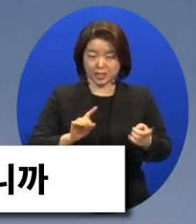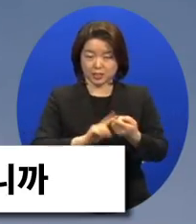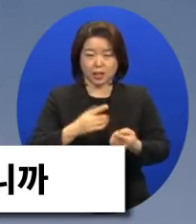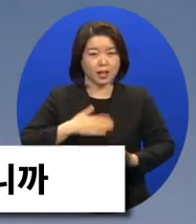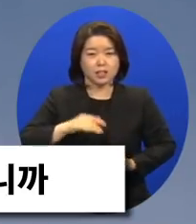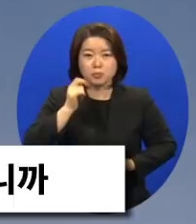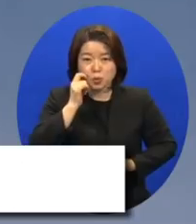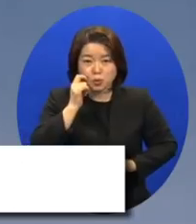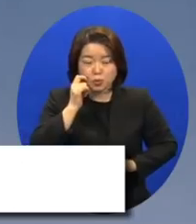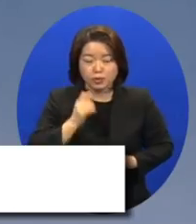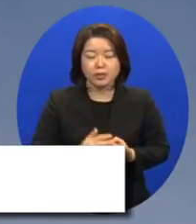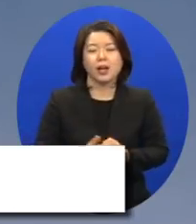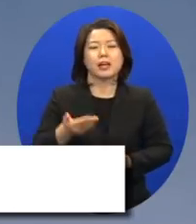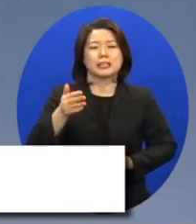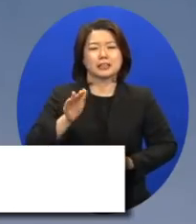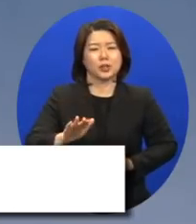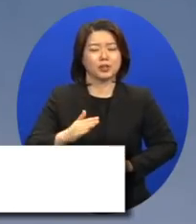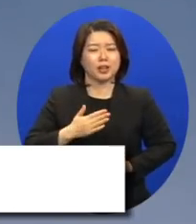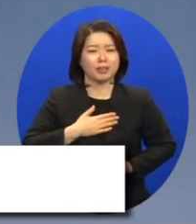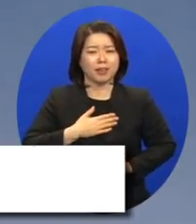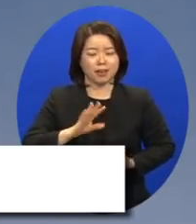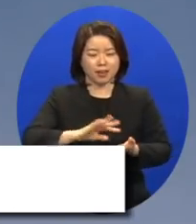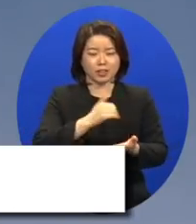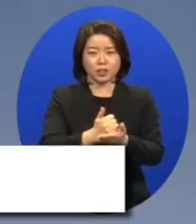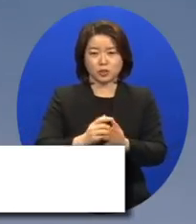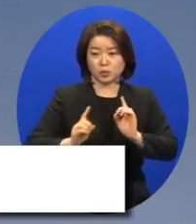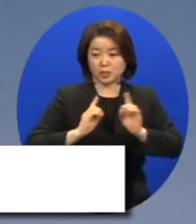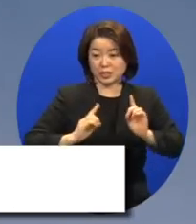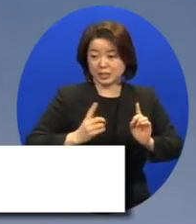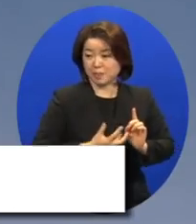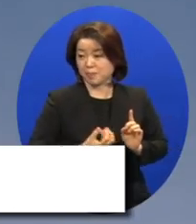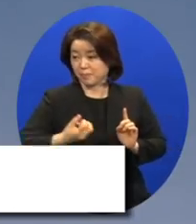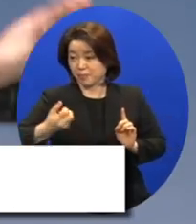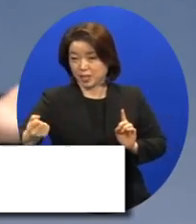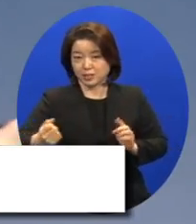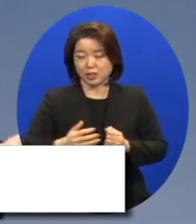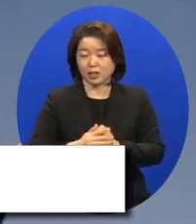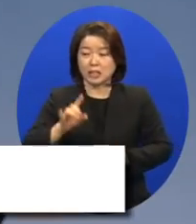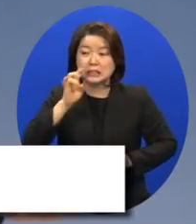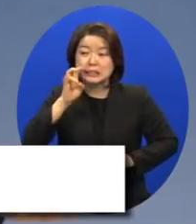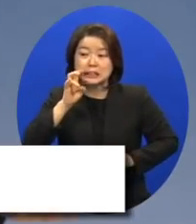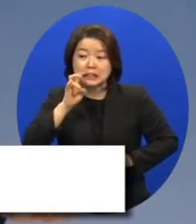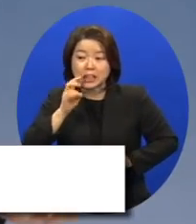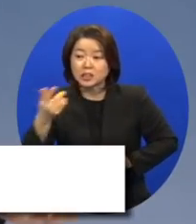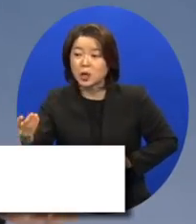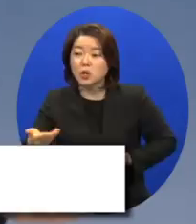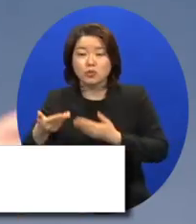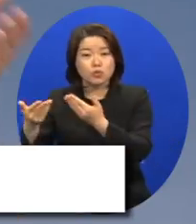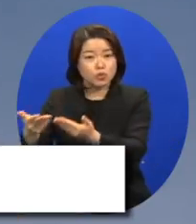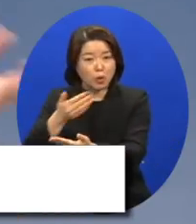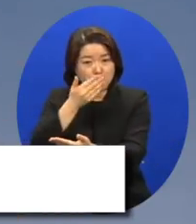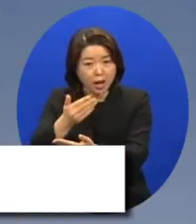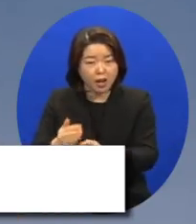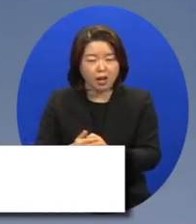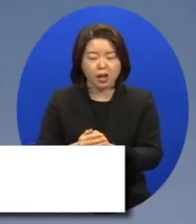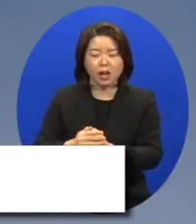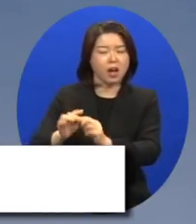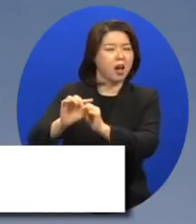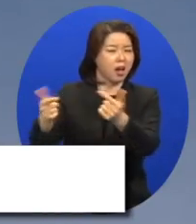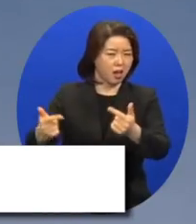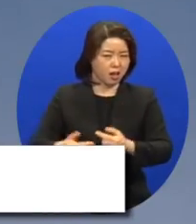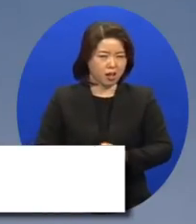못합니까 그런데 내가 그리스도의 지체를 떼어다가 창녀의 지체를 만들 수 있겠습니까 그럴 수